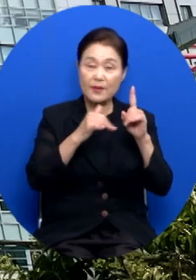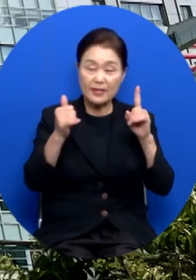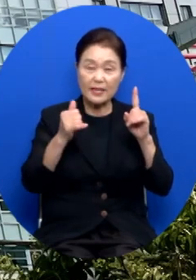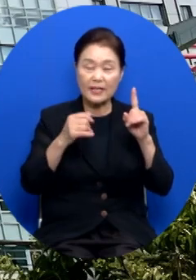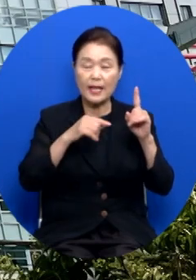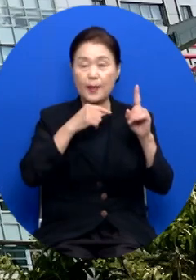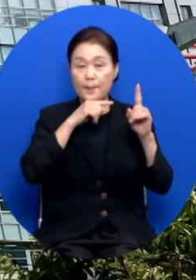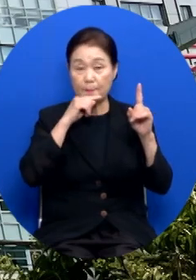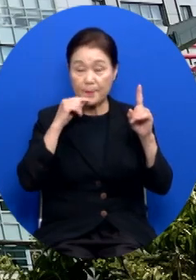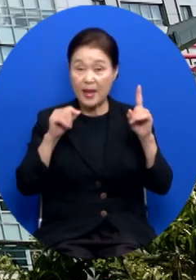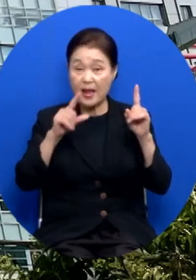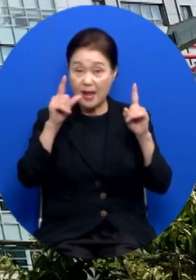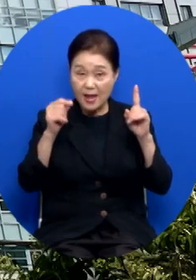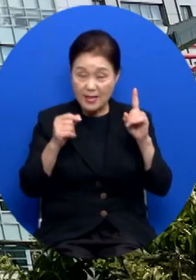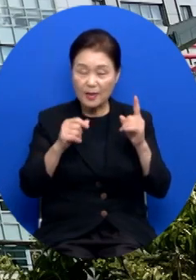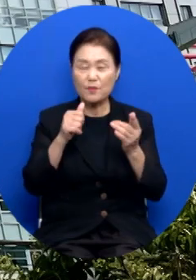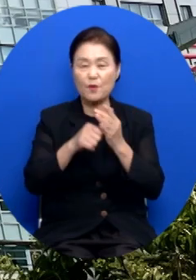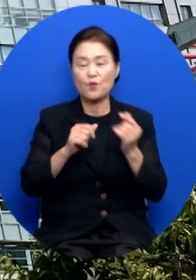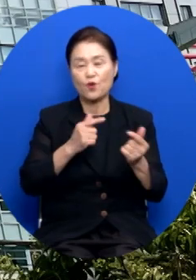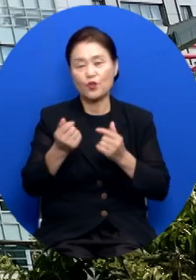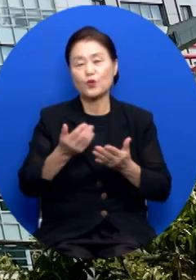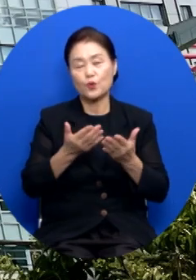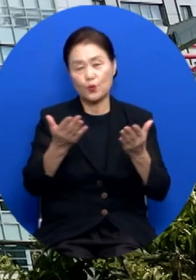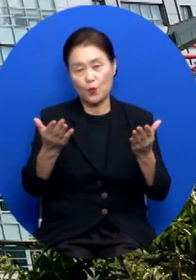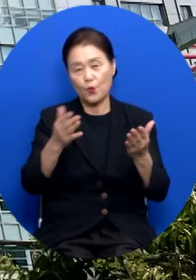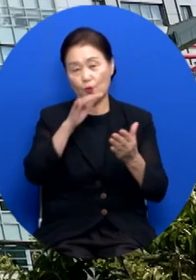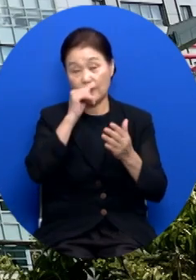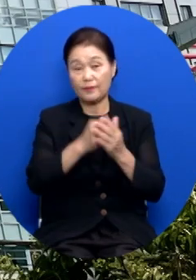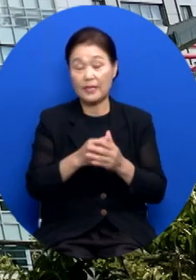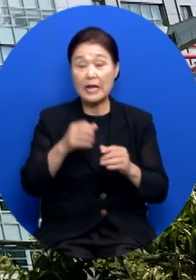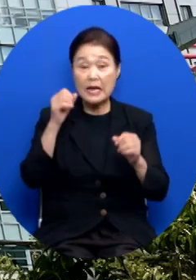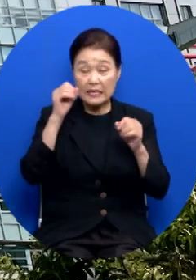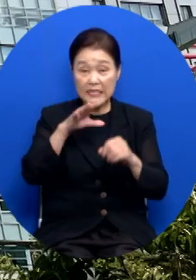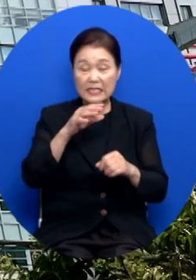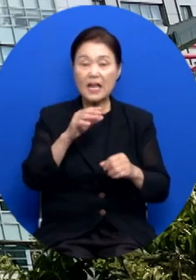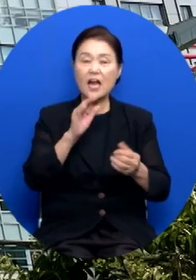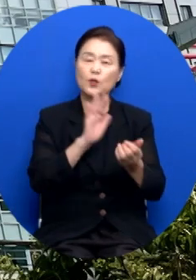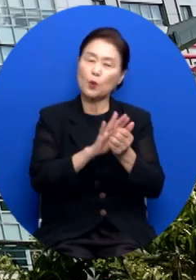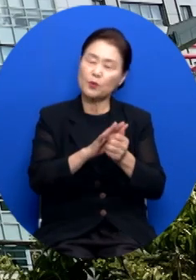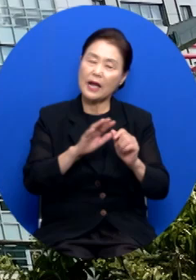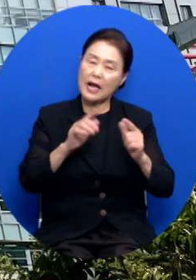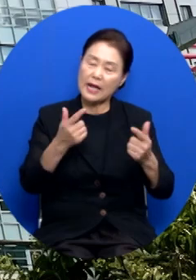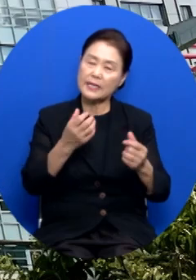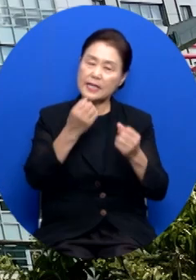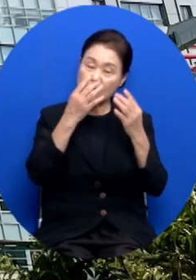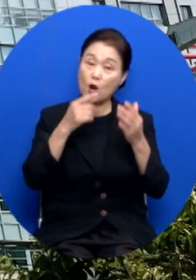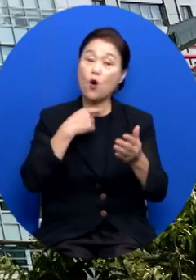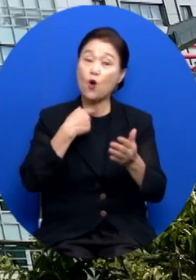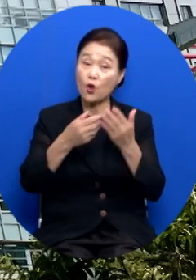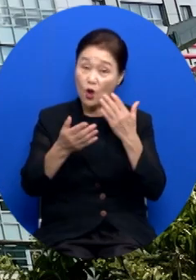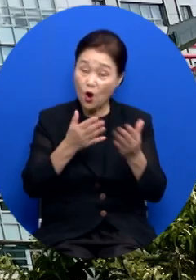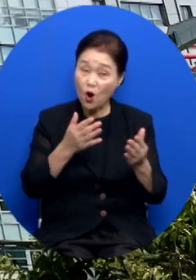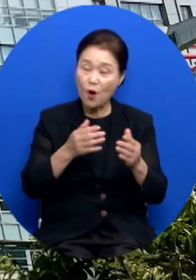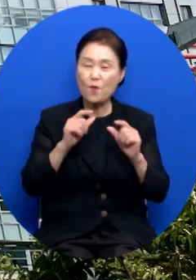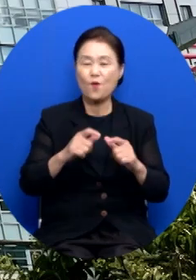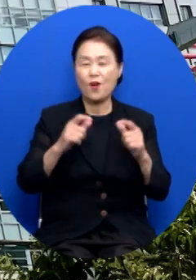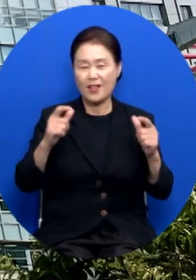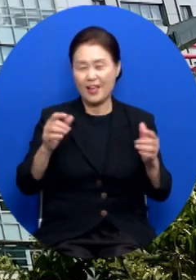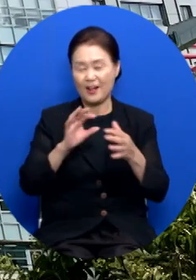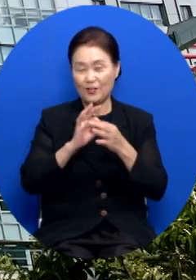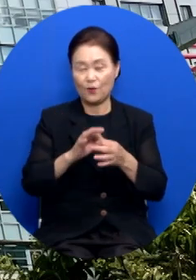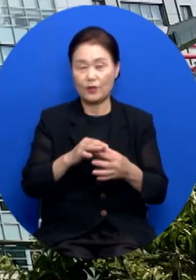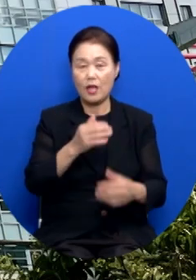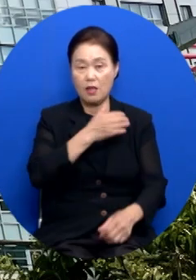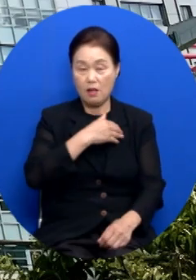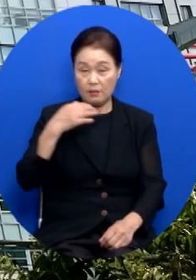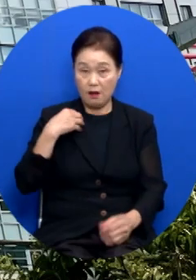키트를 지원하는 사업입니다. 월드비전은 단순 지원이 아닌 새로운 경험 확장으로 여자 청소년이 당당한